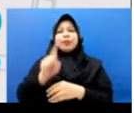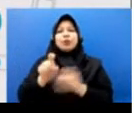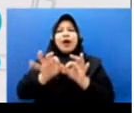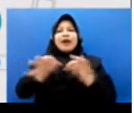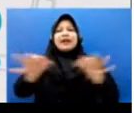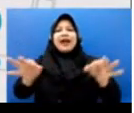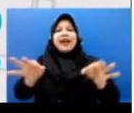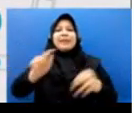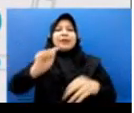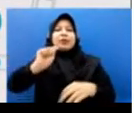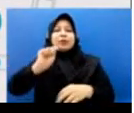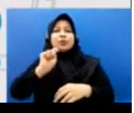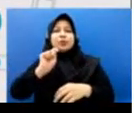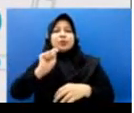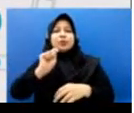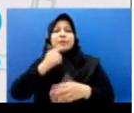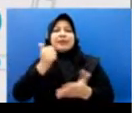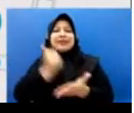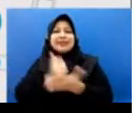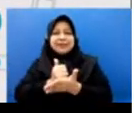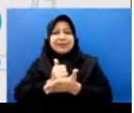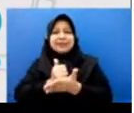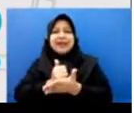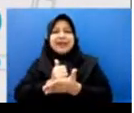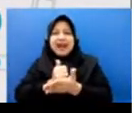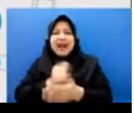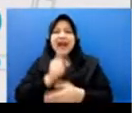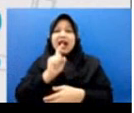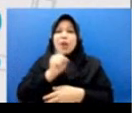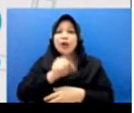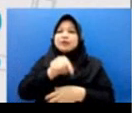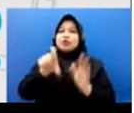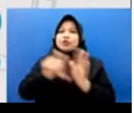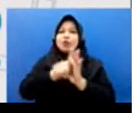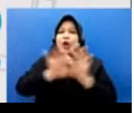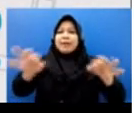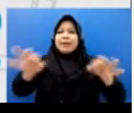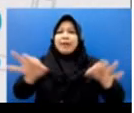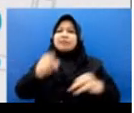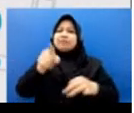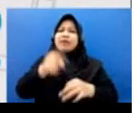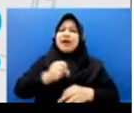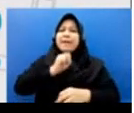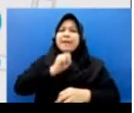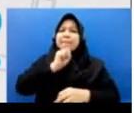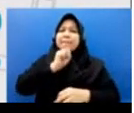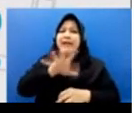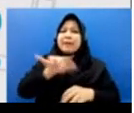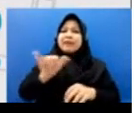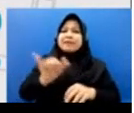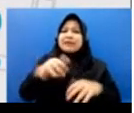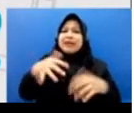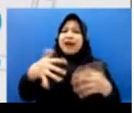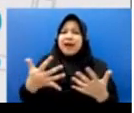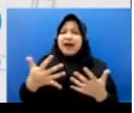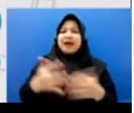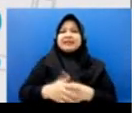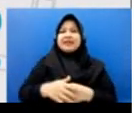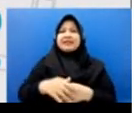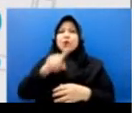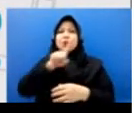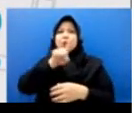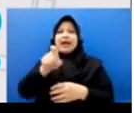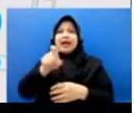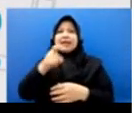kamu tentang bagaimana jika tidak seperti ini. Jadi yang ditanya bukan fakta-faktanya, tapi tentang